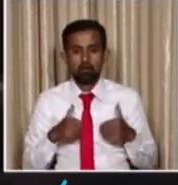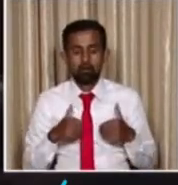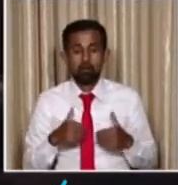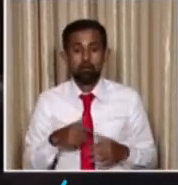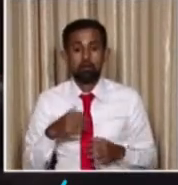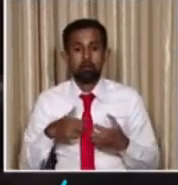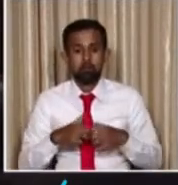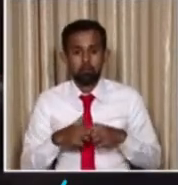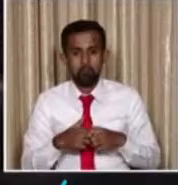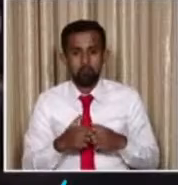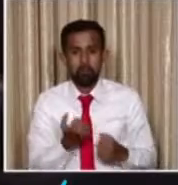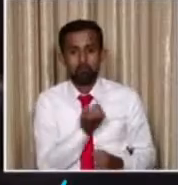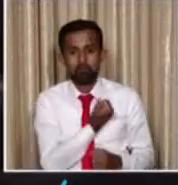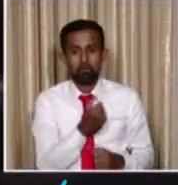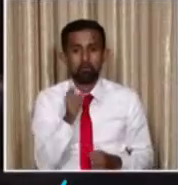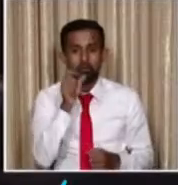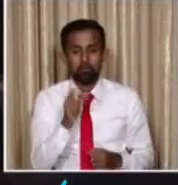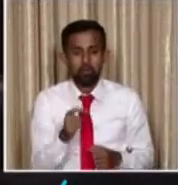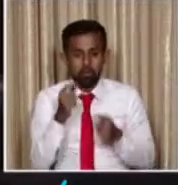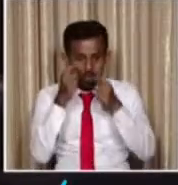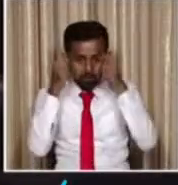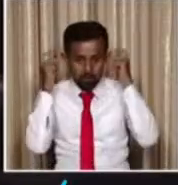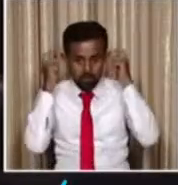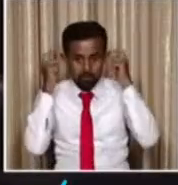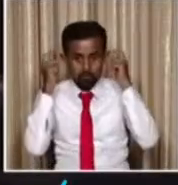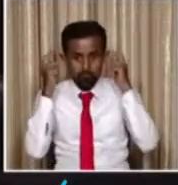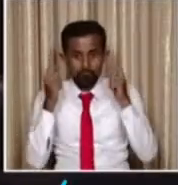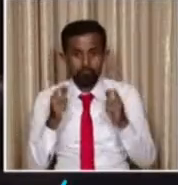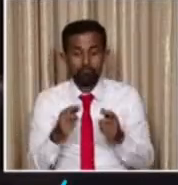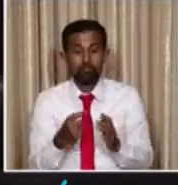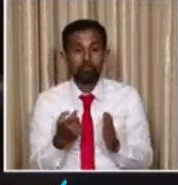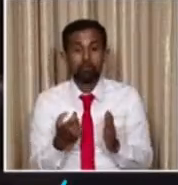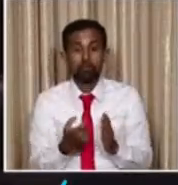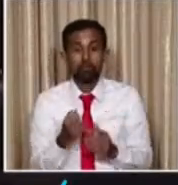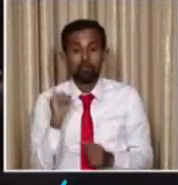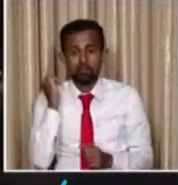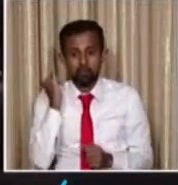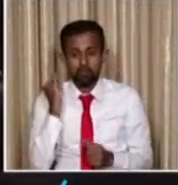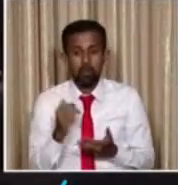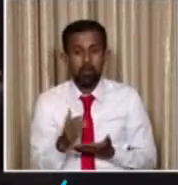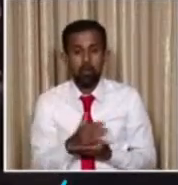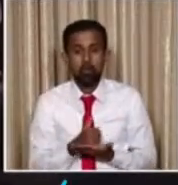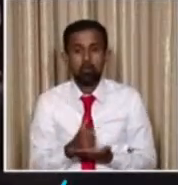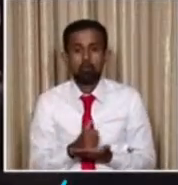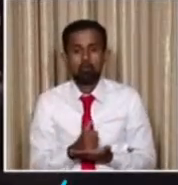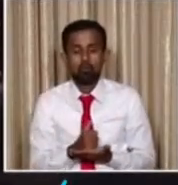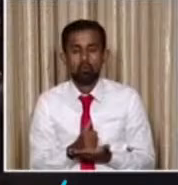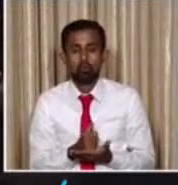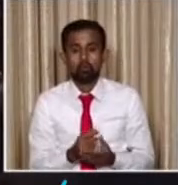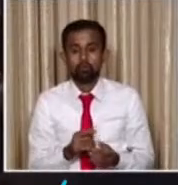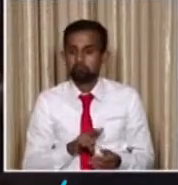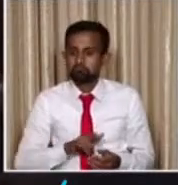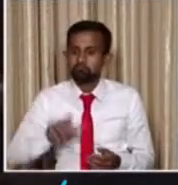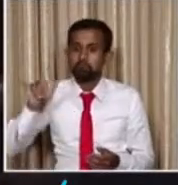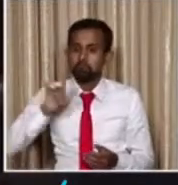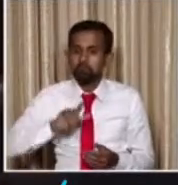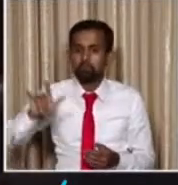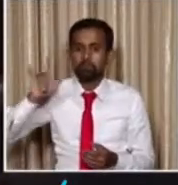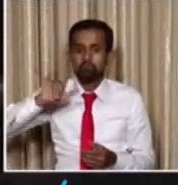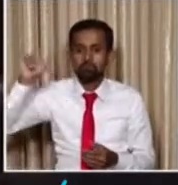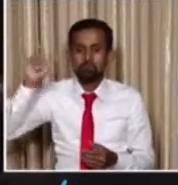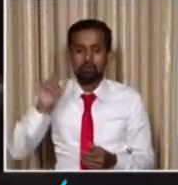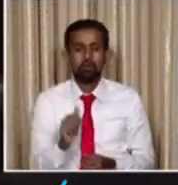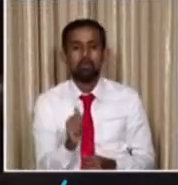ප්‍රධාන අර්බුදයක් වෛද්‍යවරු, නර්සස්ලා, රේඩියොලොජිස්ට්ලා ඒ සියලු දෙනාම අද වේගෙන් රට යනවා. ඒ රට යන්නේ